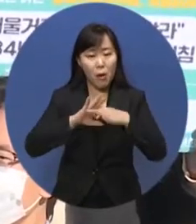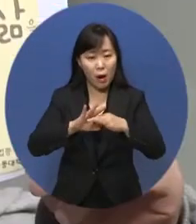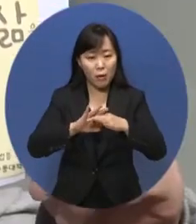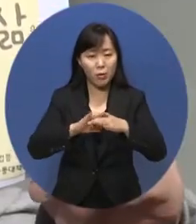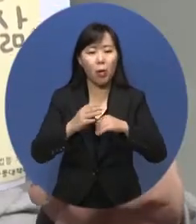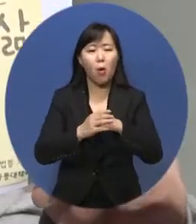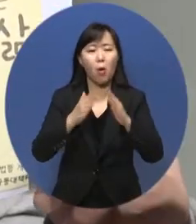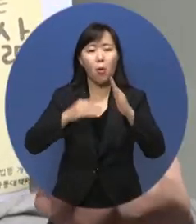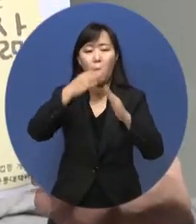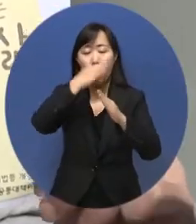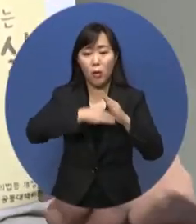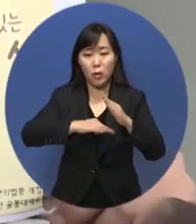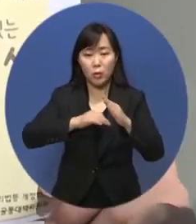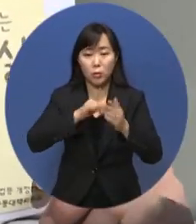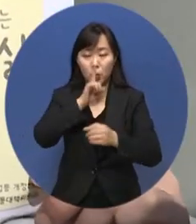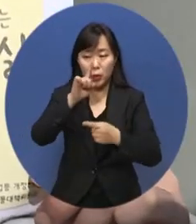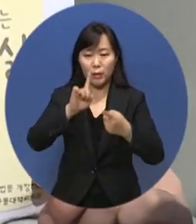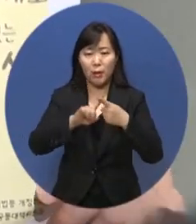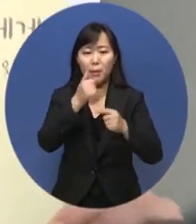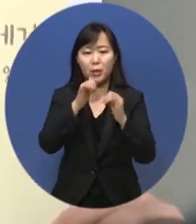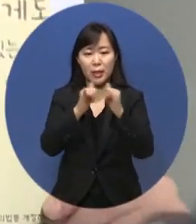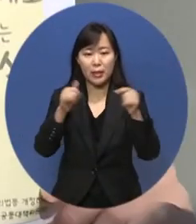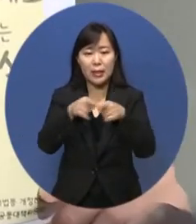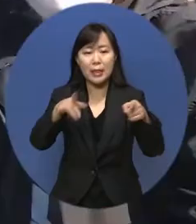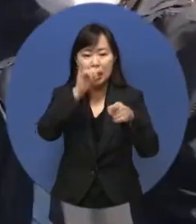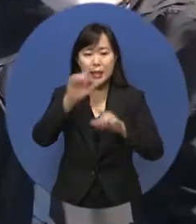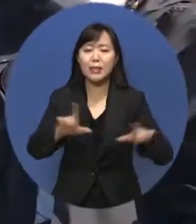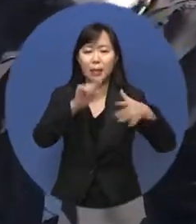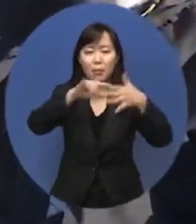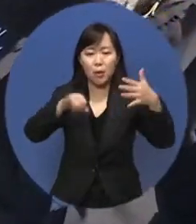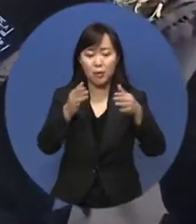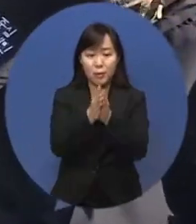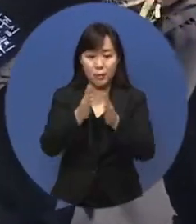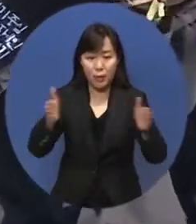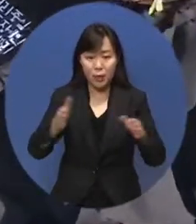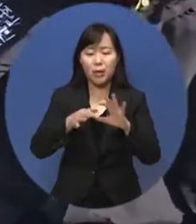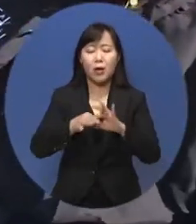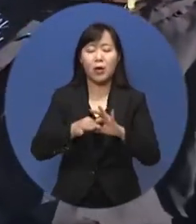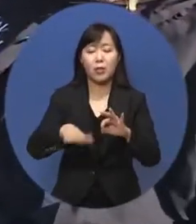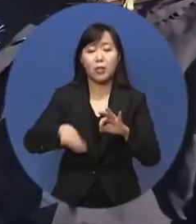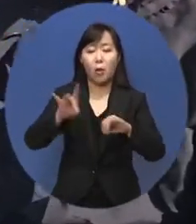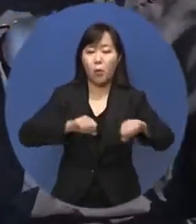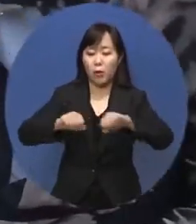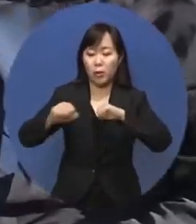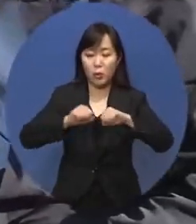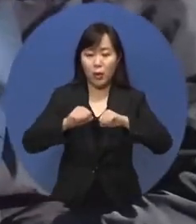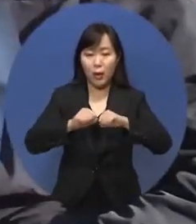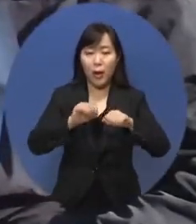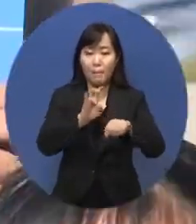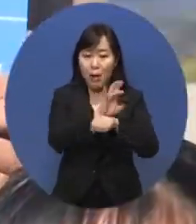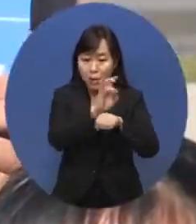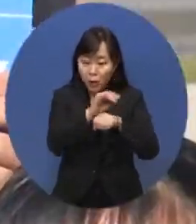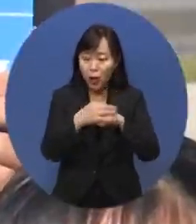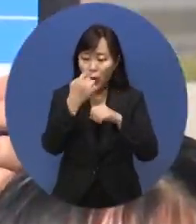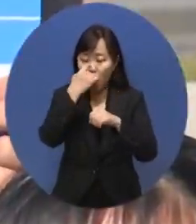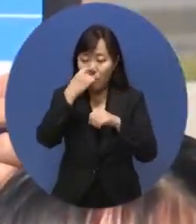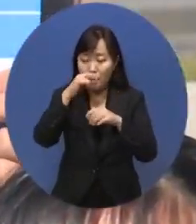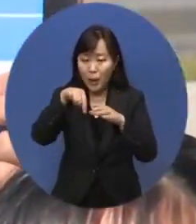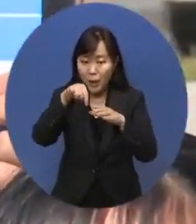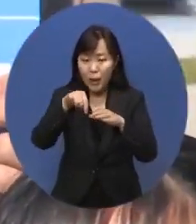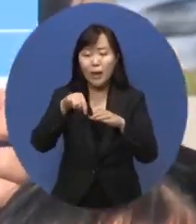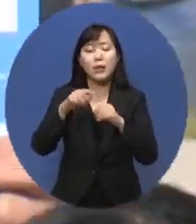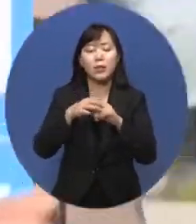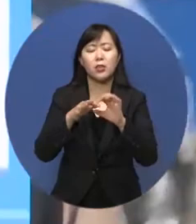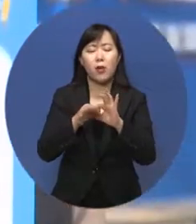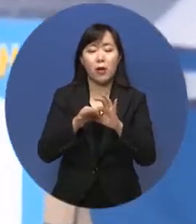변호사들은 1층에 있는 삶 프로젝트를 시작했습니다. 이에 대한 첫 활동으로 편의점과 커피 전문점 등 생활